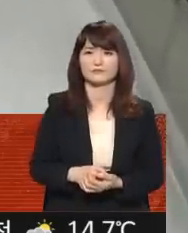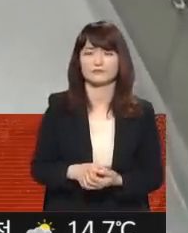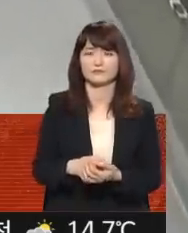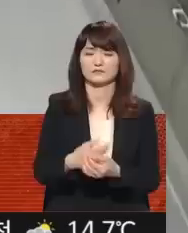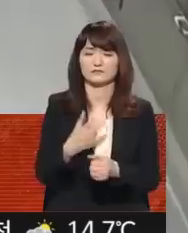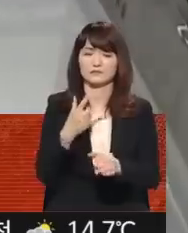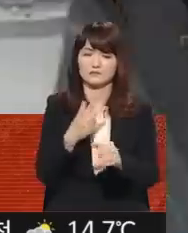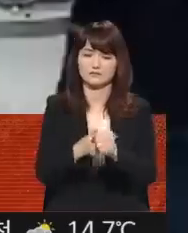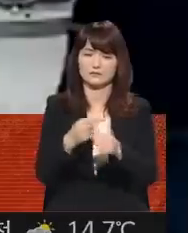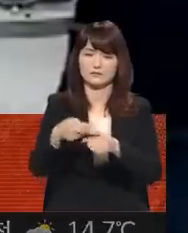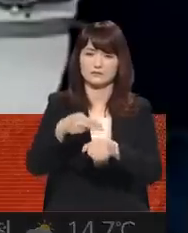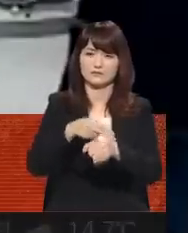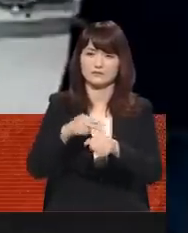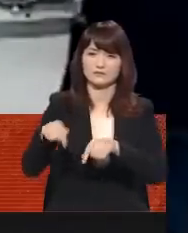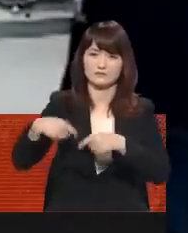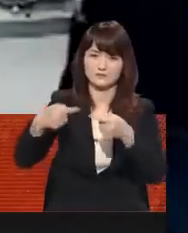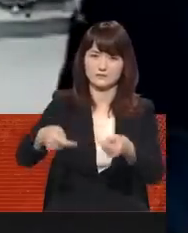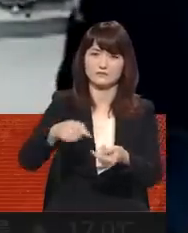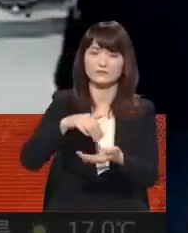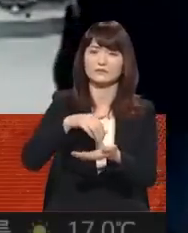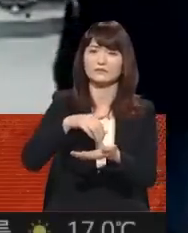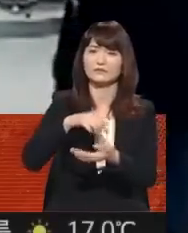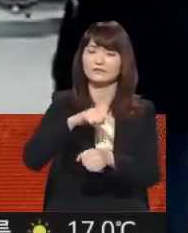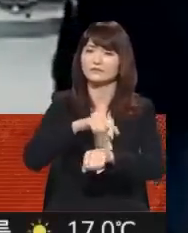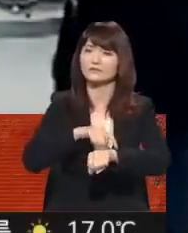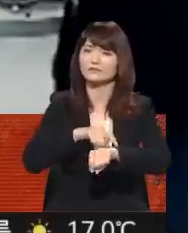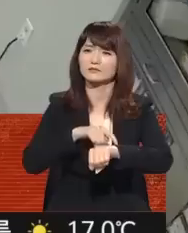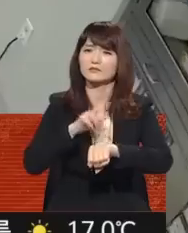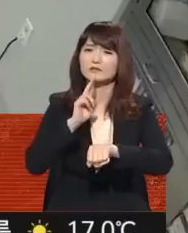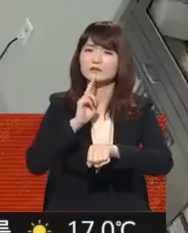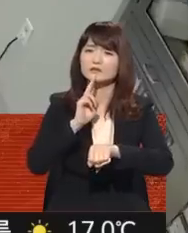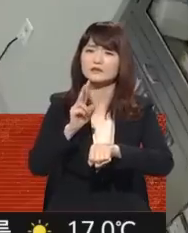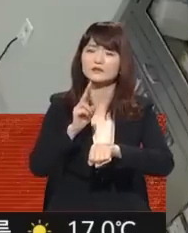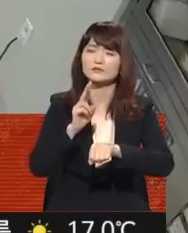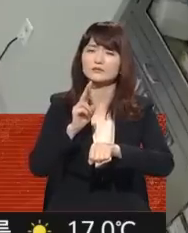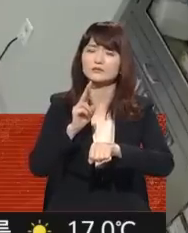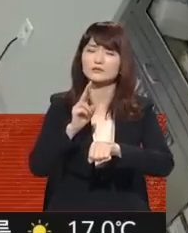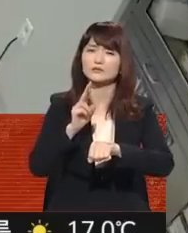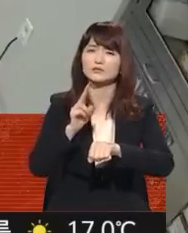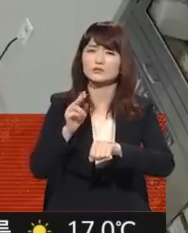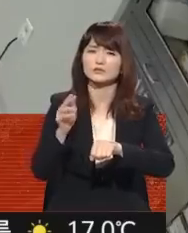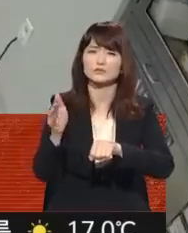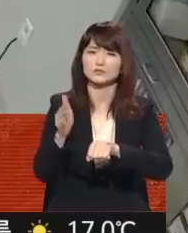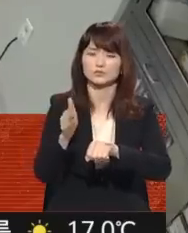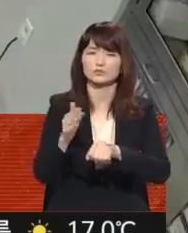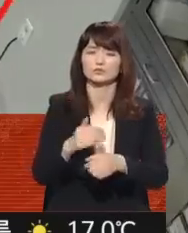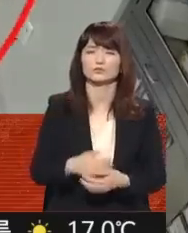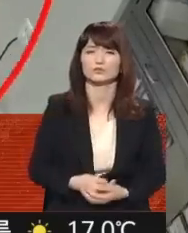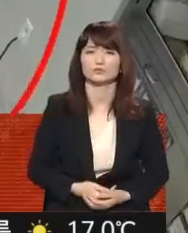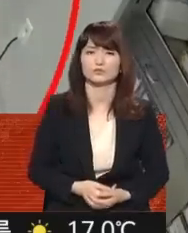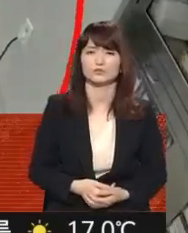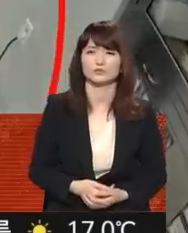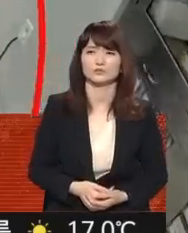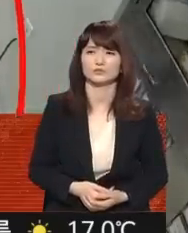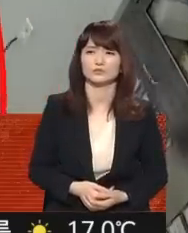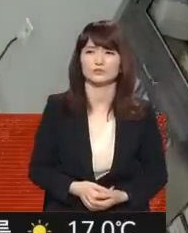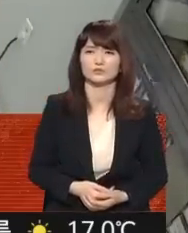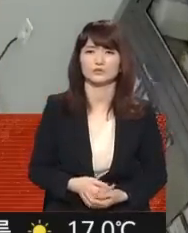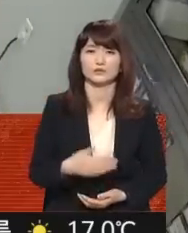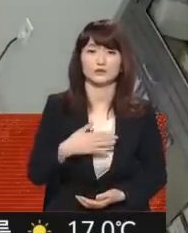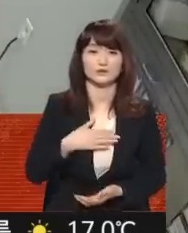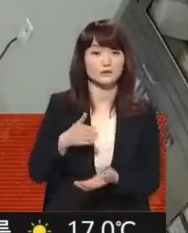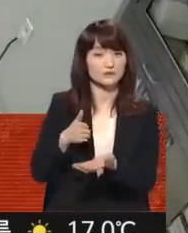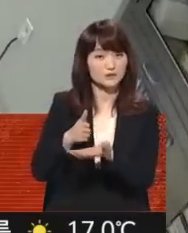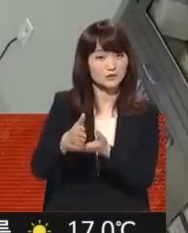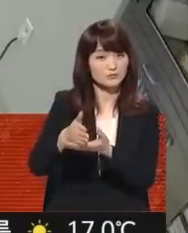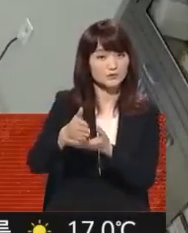시간을 전부 확인을 해보니 다 합쳐도 2분이 채 되지 않았던 겁니다 제가 어떤 전문적인 식견이